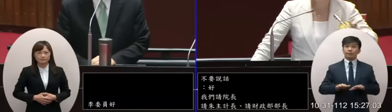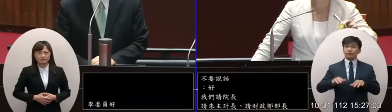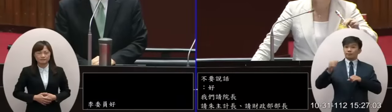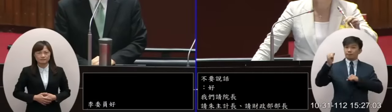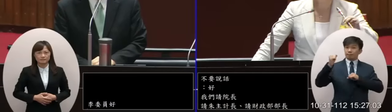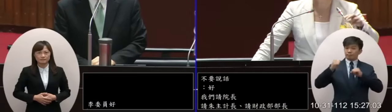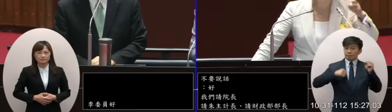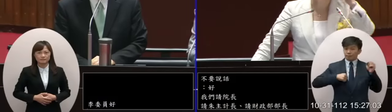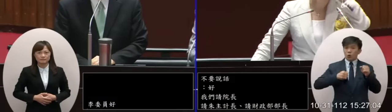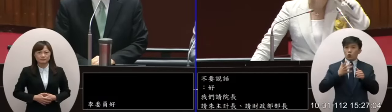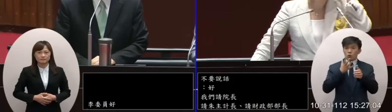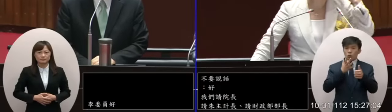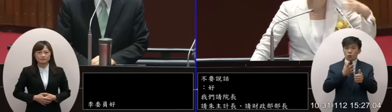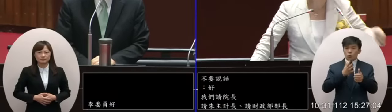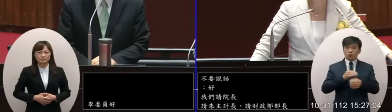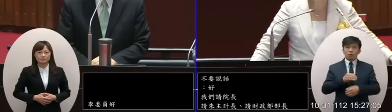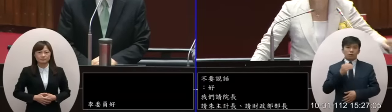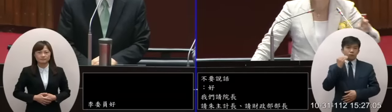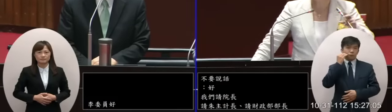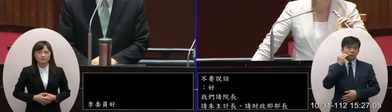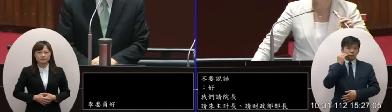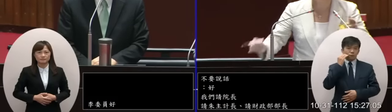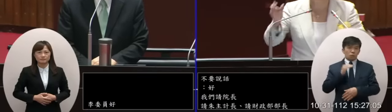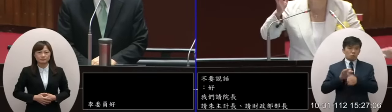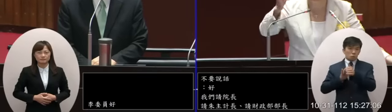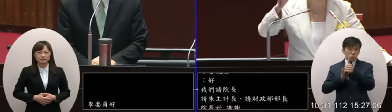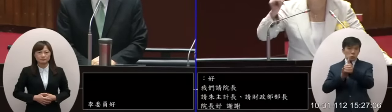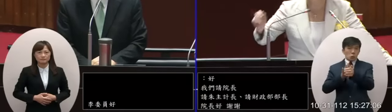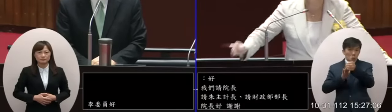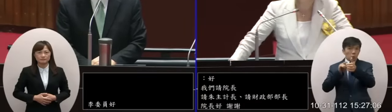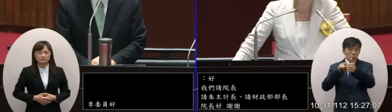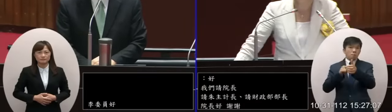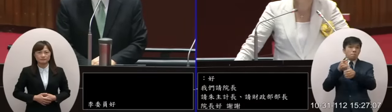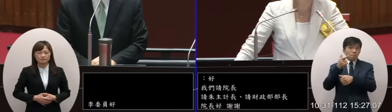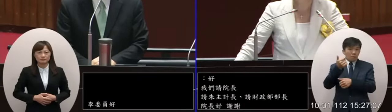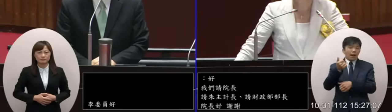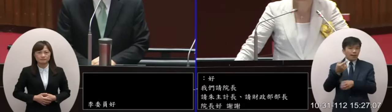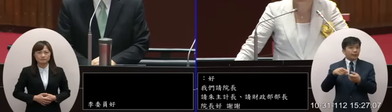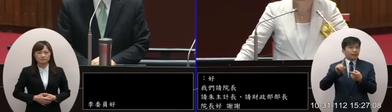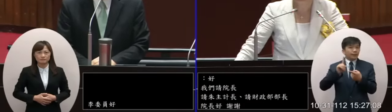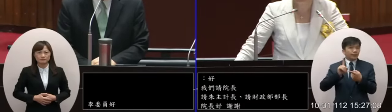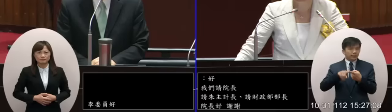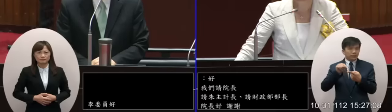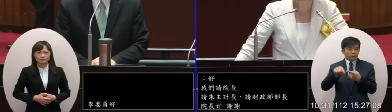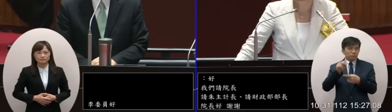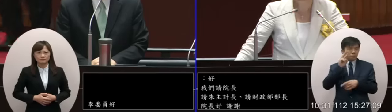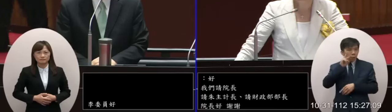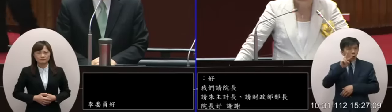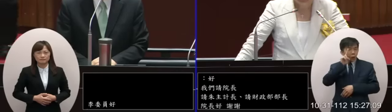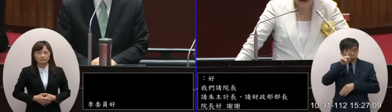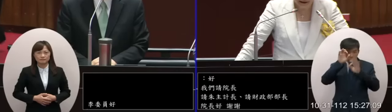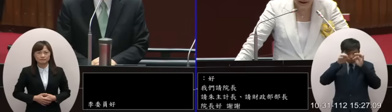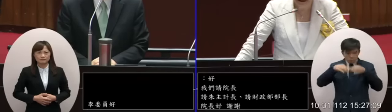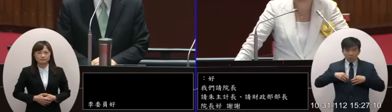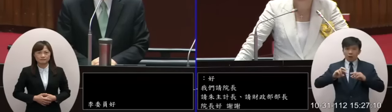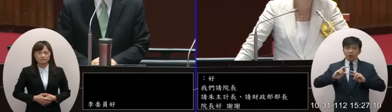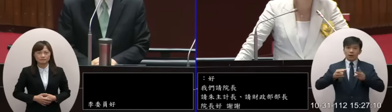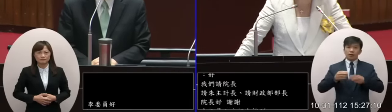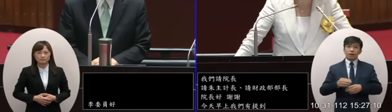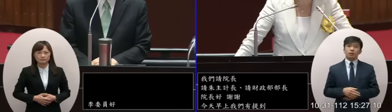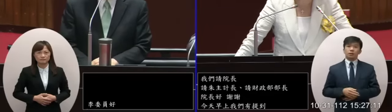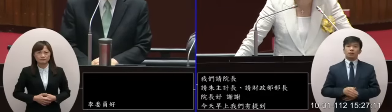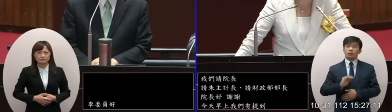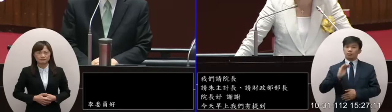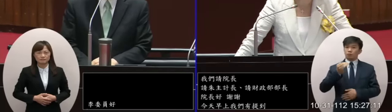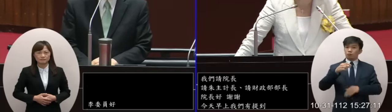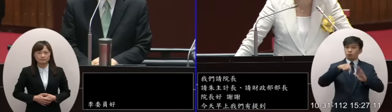今天早上呢，我们有提到，就是说一个好的领导人，他是能够汲取这个教训嘛，对不对？ 对。 可是，然后